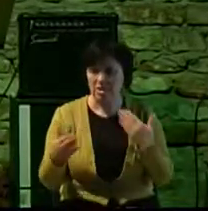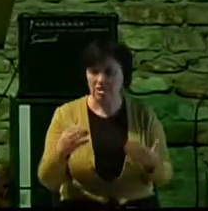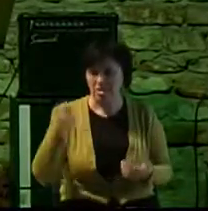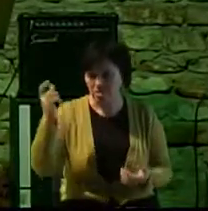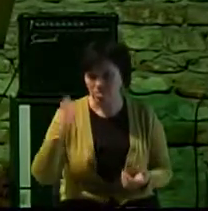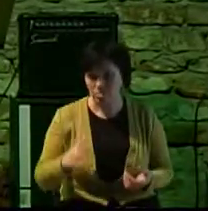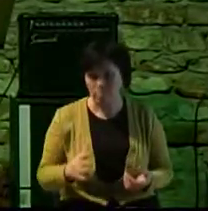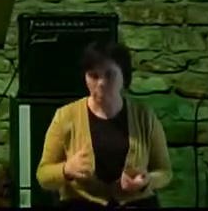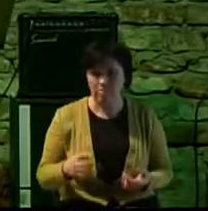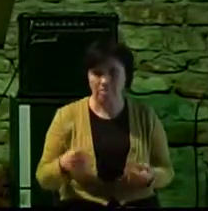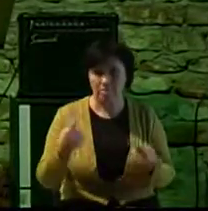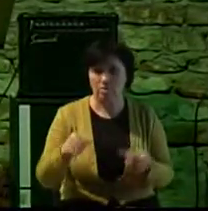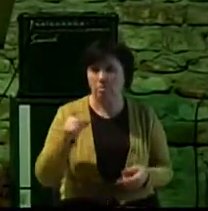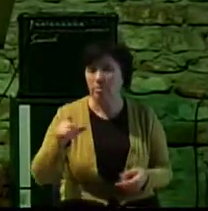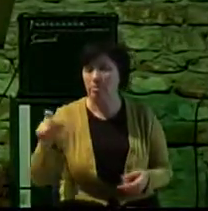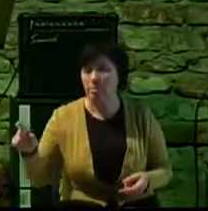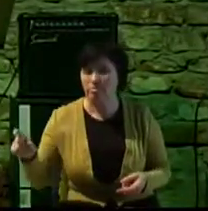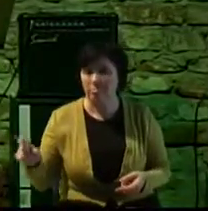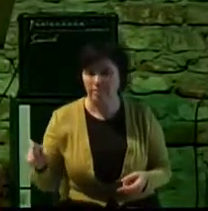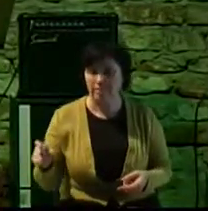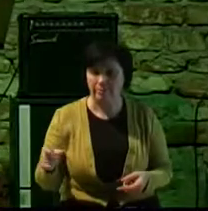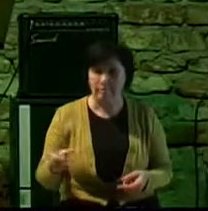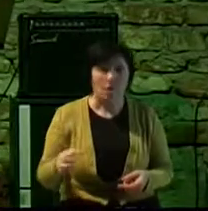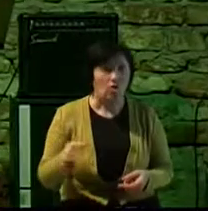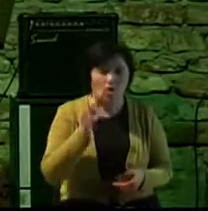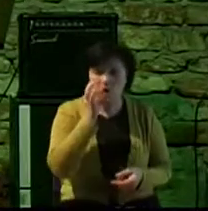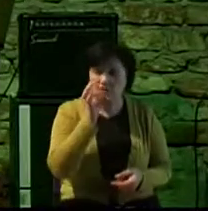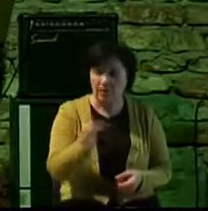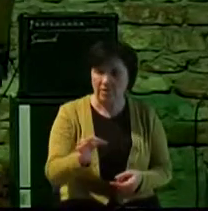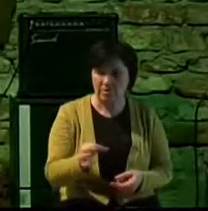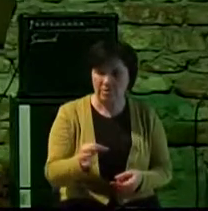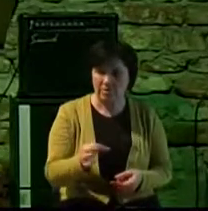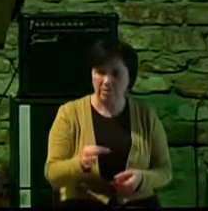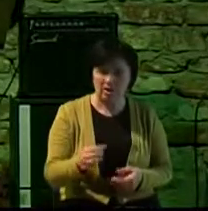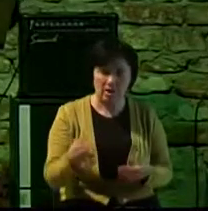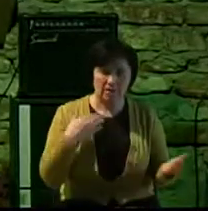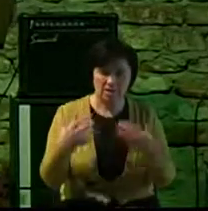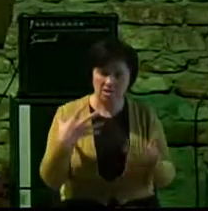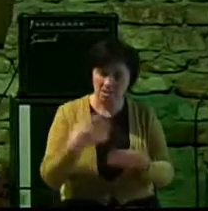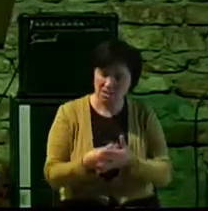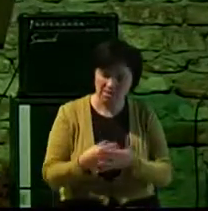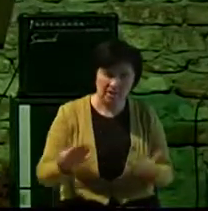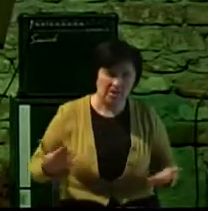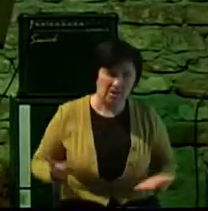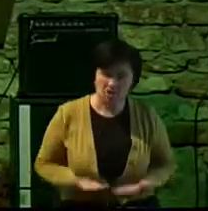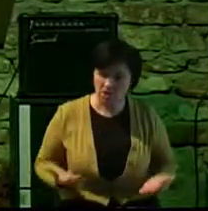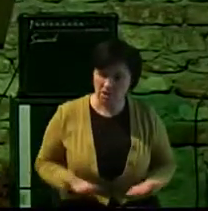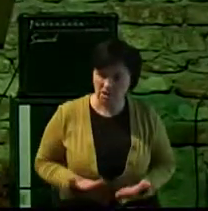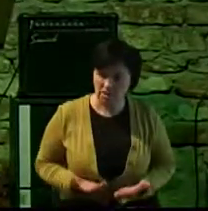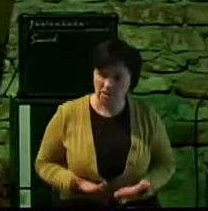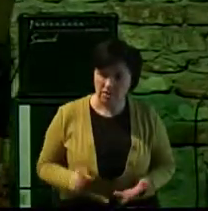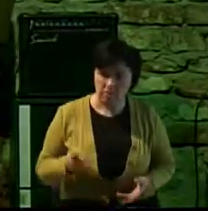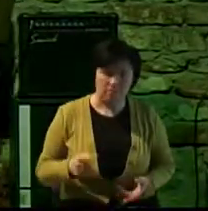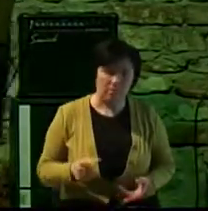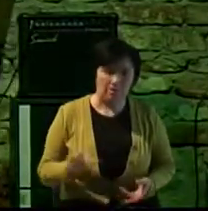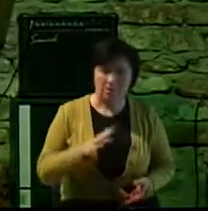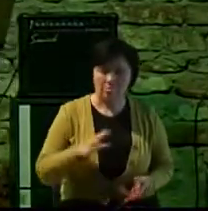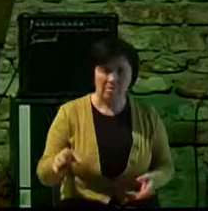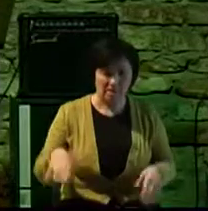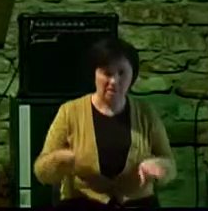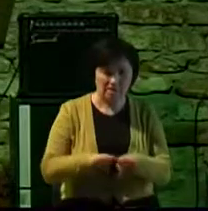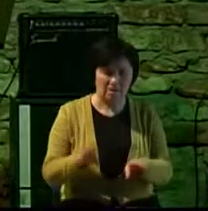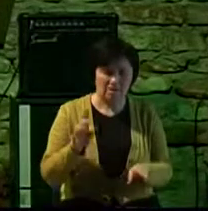Господом, с другими, может быть, людьми, очень ответственно относились к своей собственной жизни. Чтобы не происходило